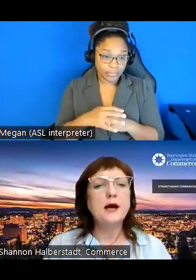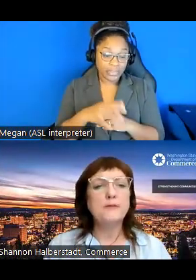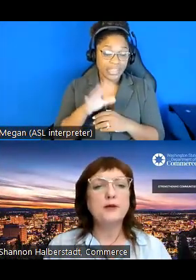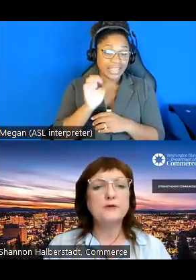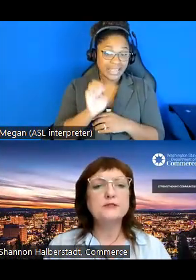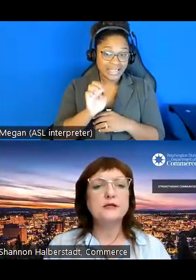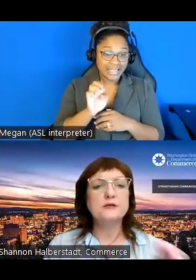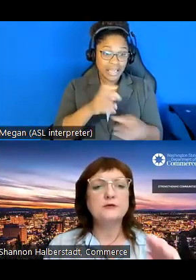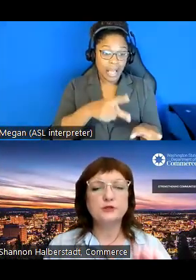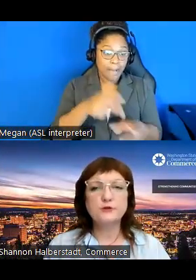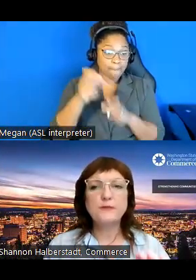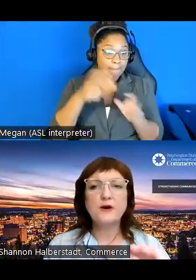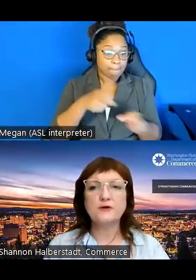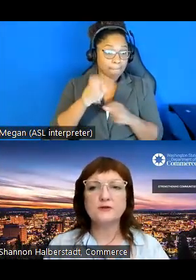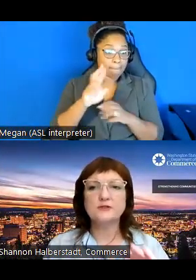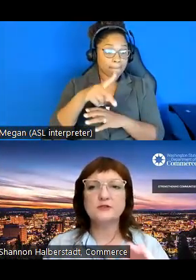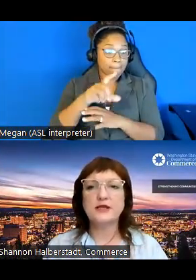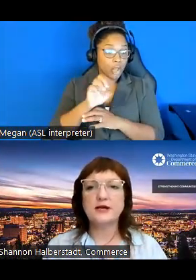이제 신분 확인,